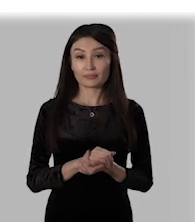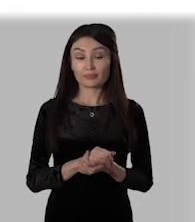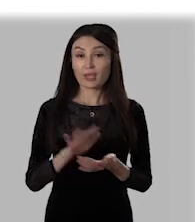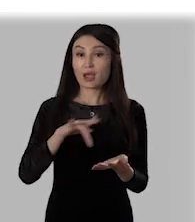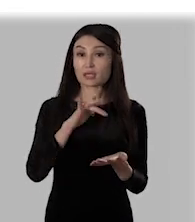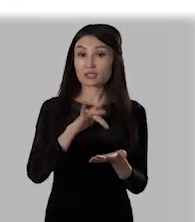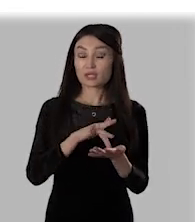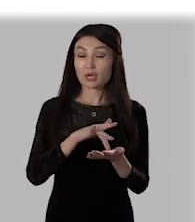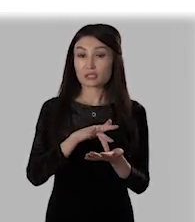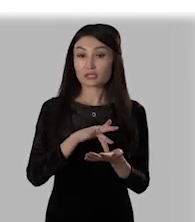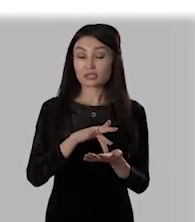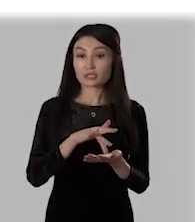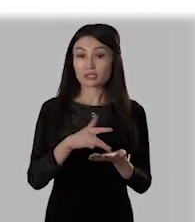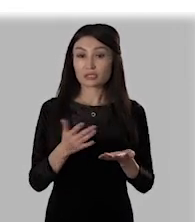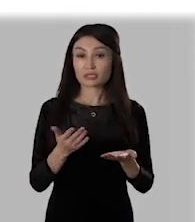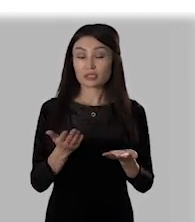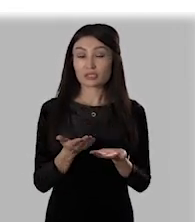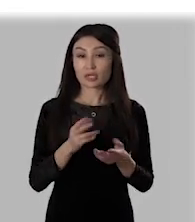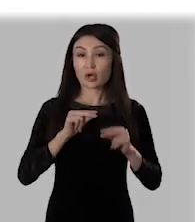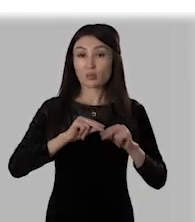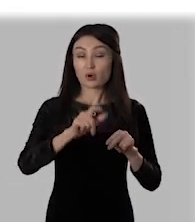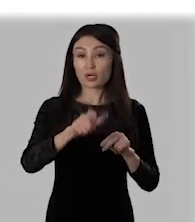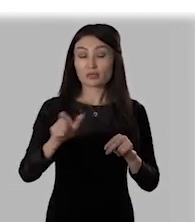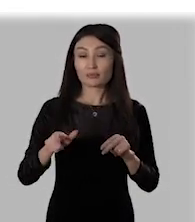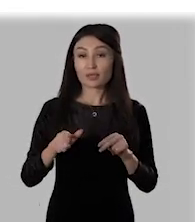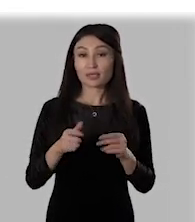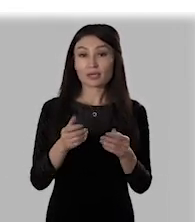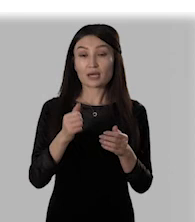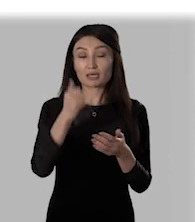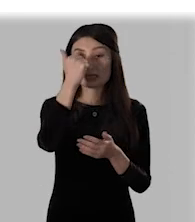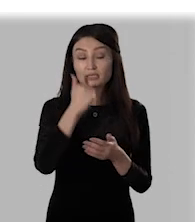Шаар жеринде ыраазычылык кат алган мугалимдер 23 000.